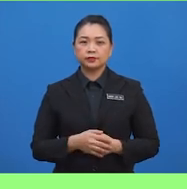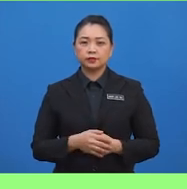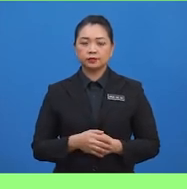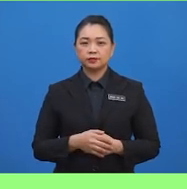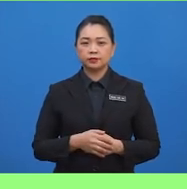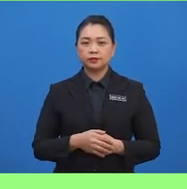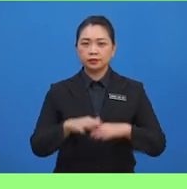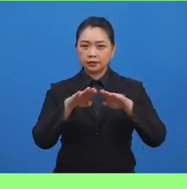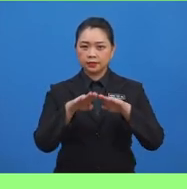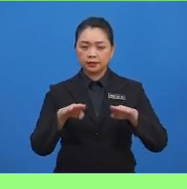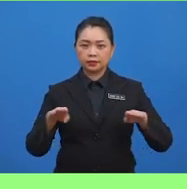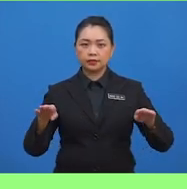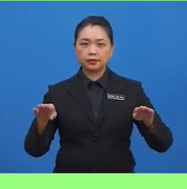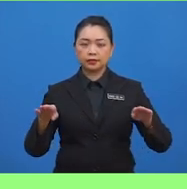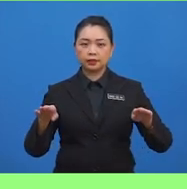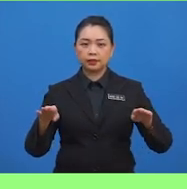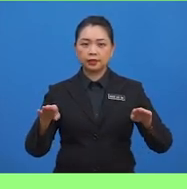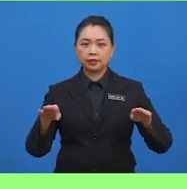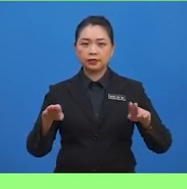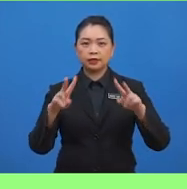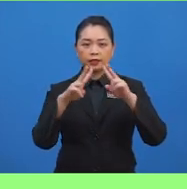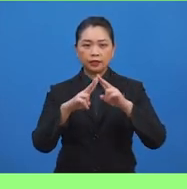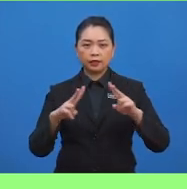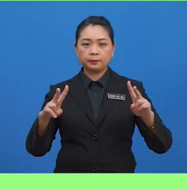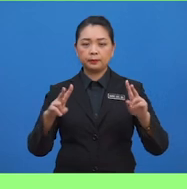Hai suasana tenang